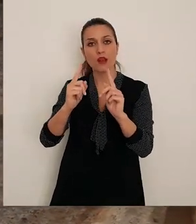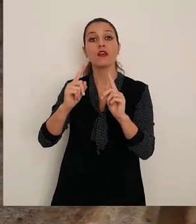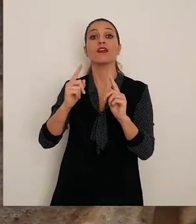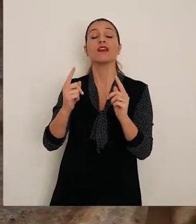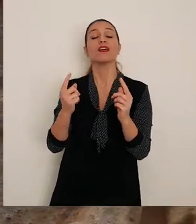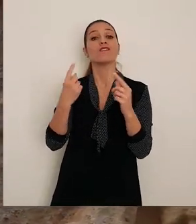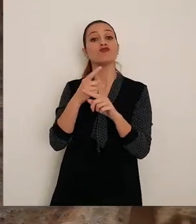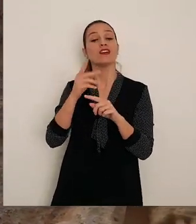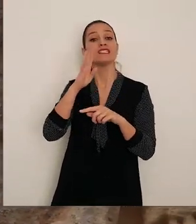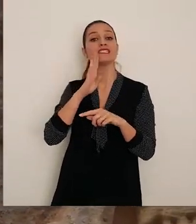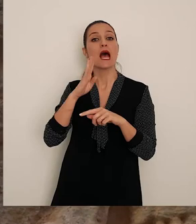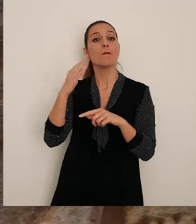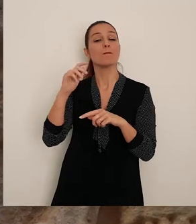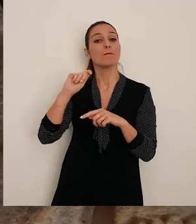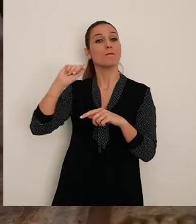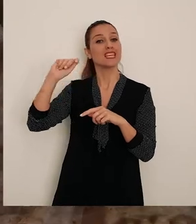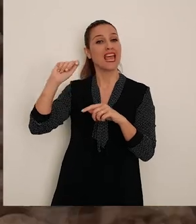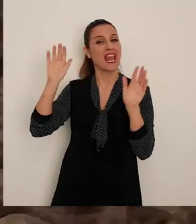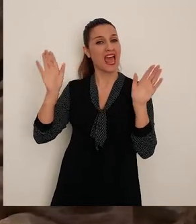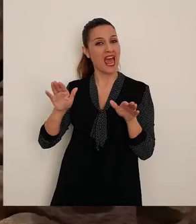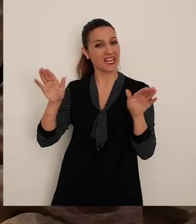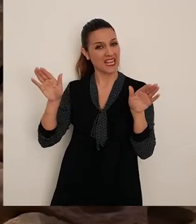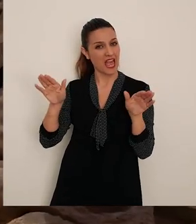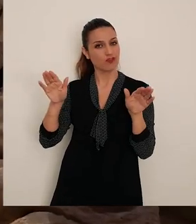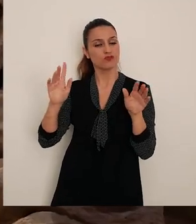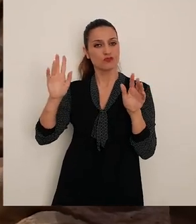San Michele e dal simbolo del granchio.